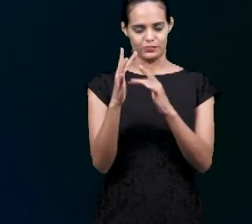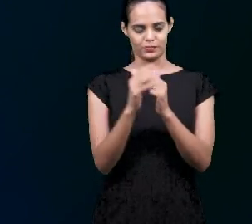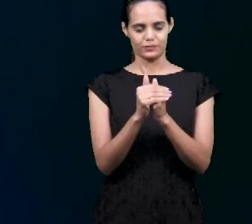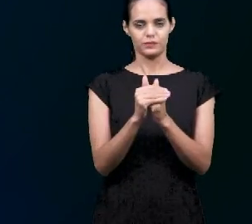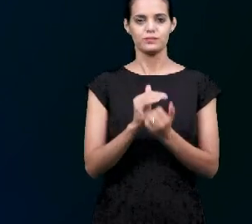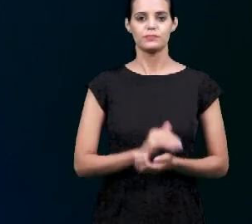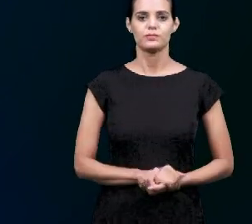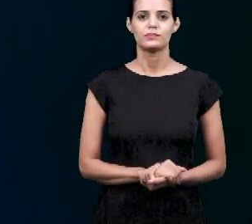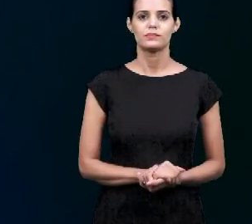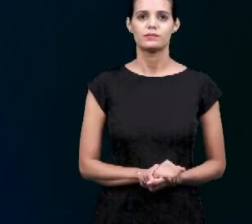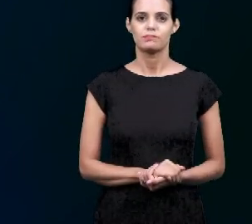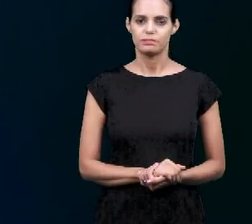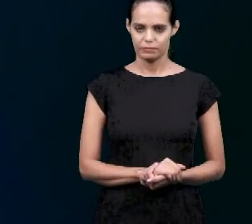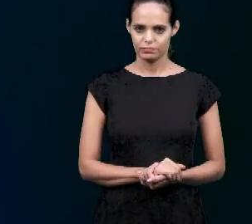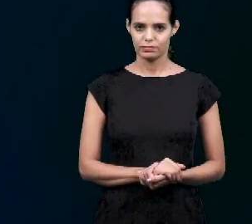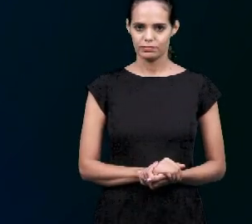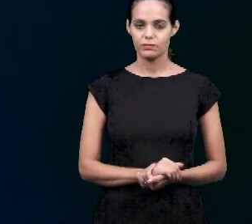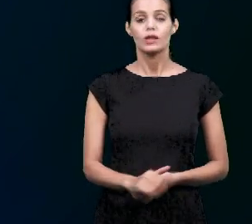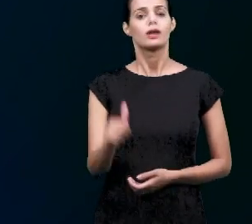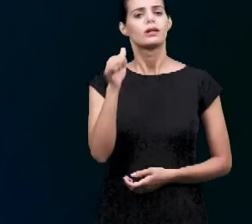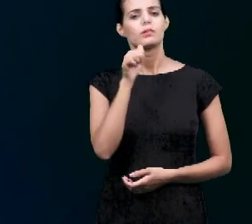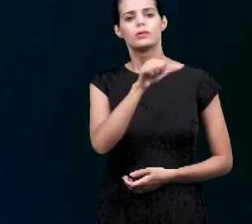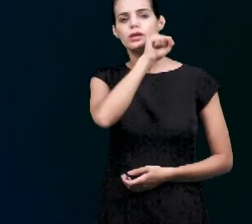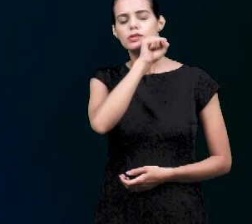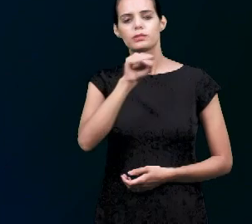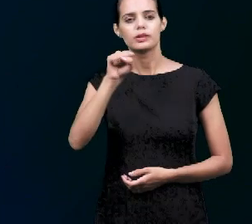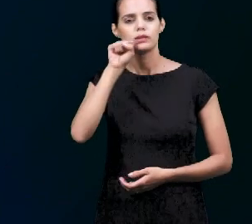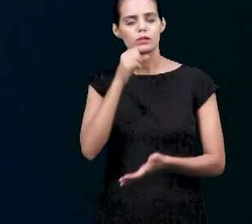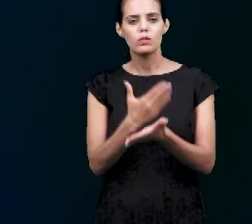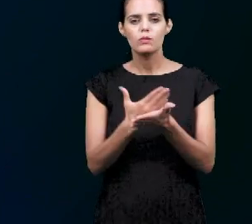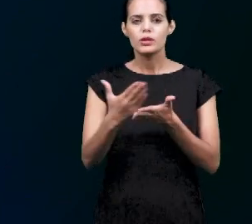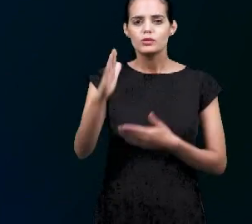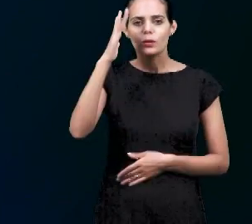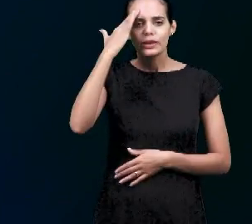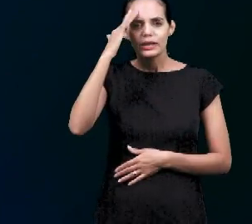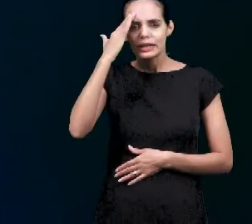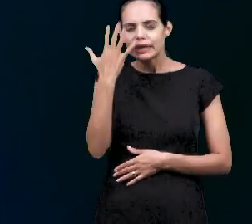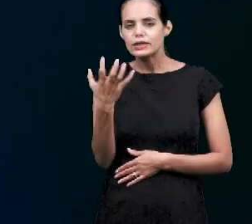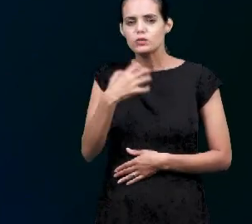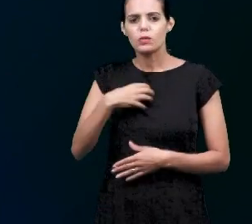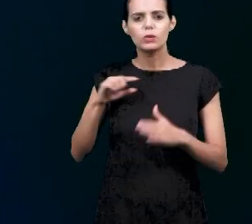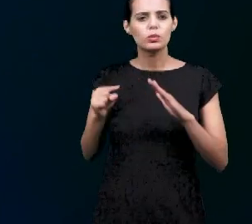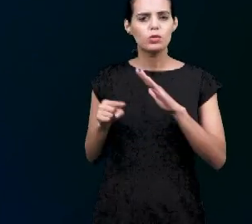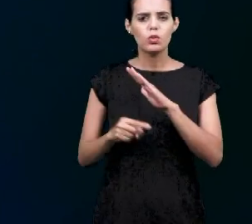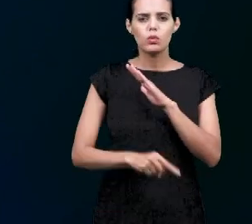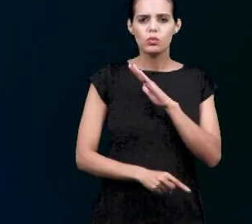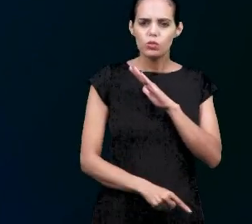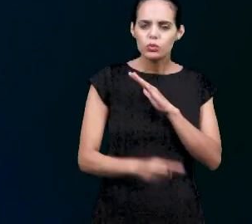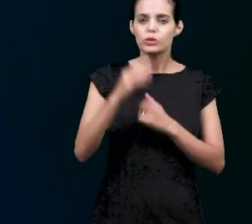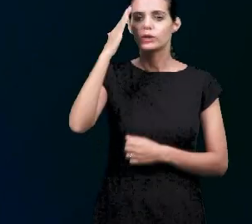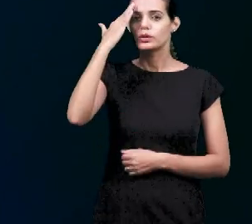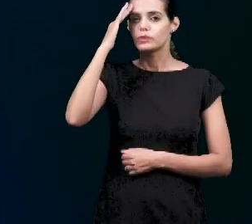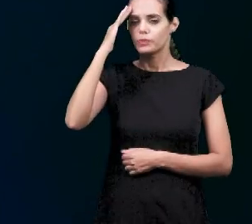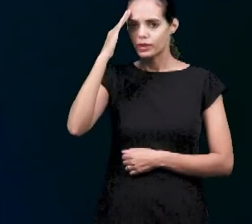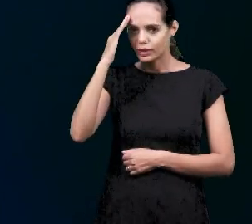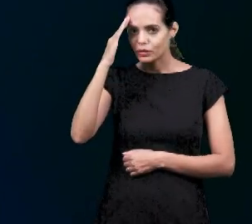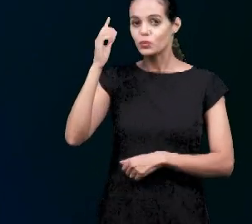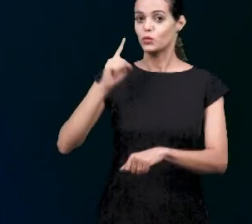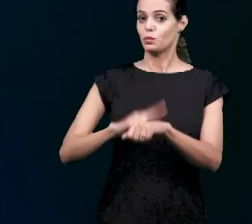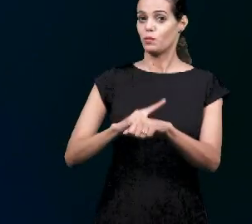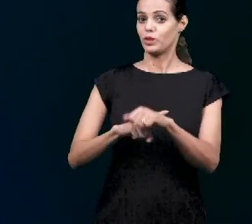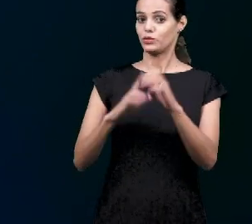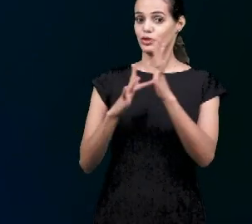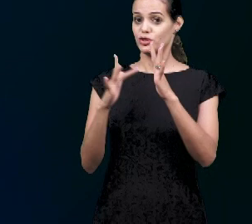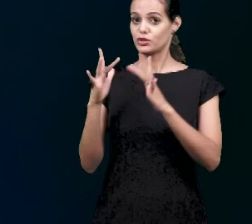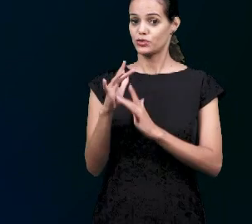raison et elle a compris que Jésus est la source qui jaillit vers la vie